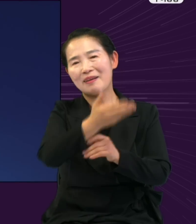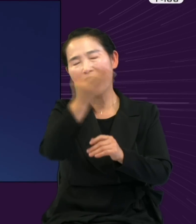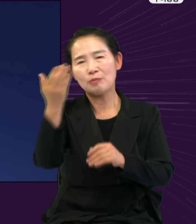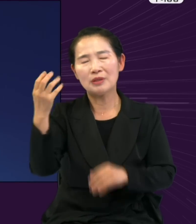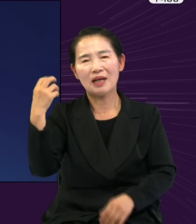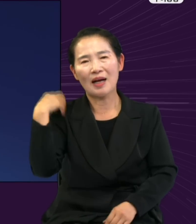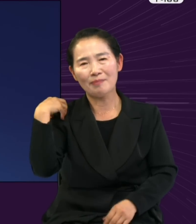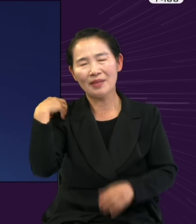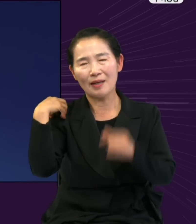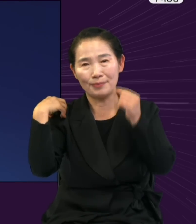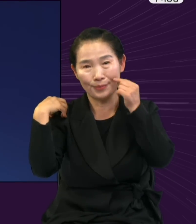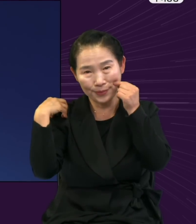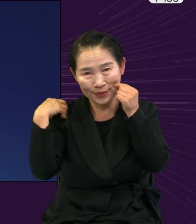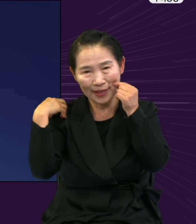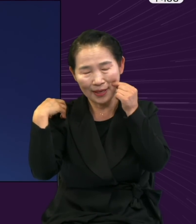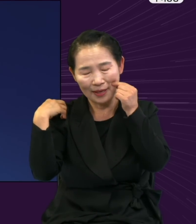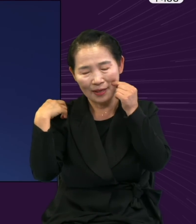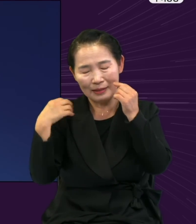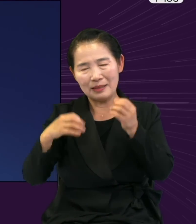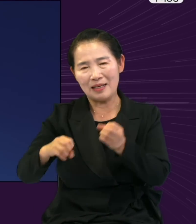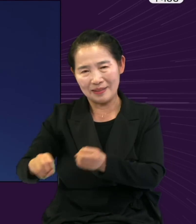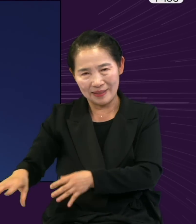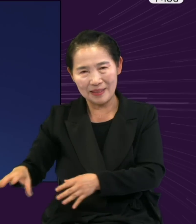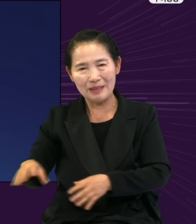고난과 상실은 우리에게 늘 있습니다.